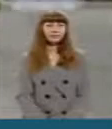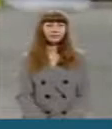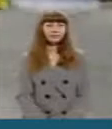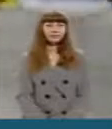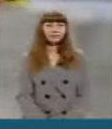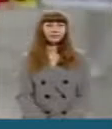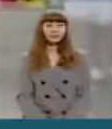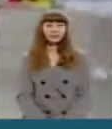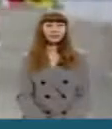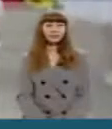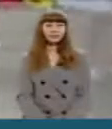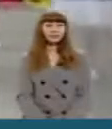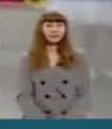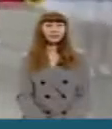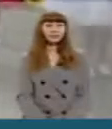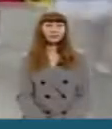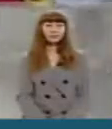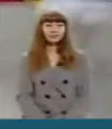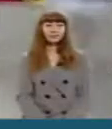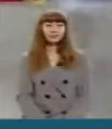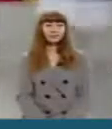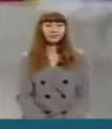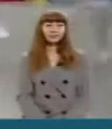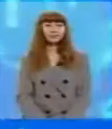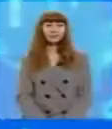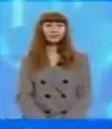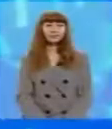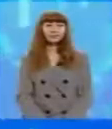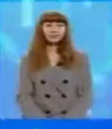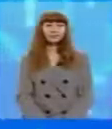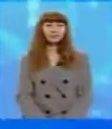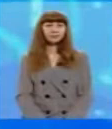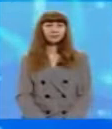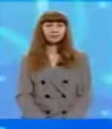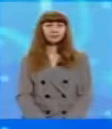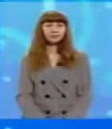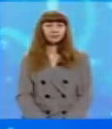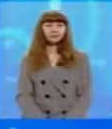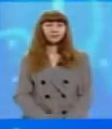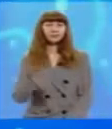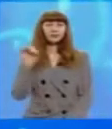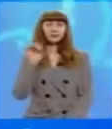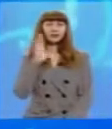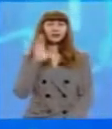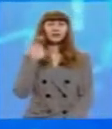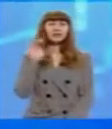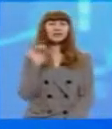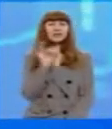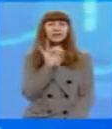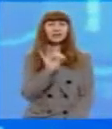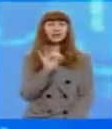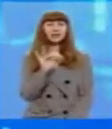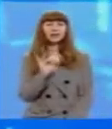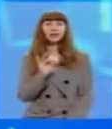Бауыржан Қасымхан, Даниэль Шайынғазин, Мырзабек Жұманов, Қостанай телеарнасы. UFC 10 SPN 12 Паре